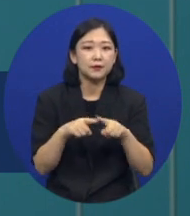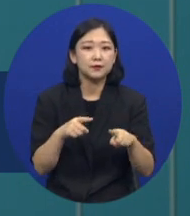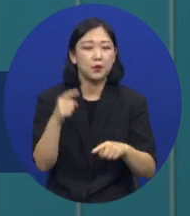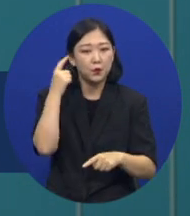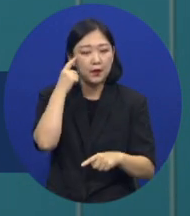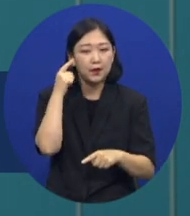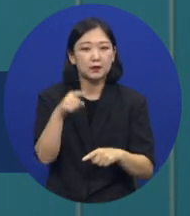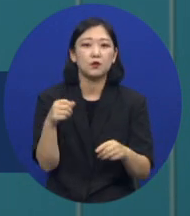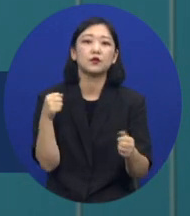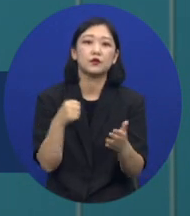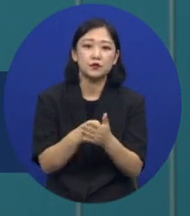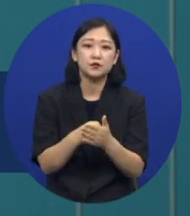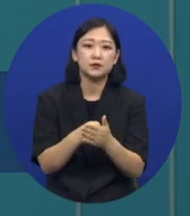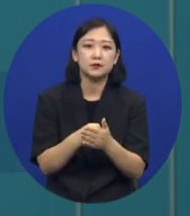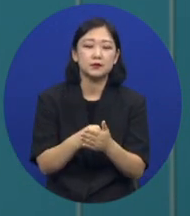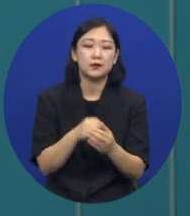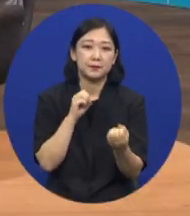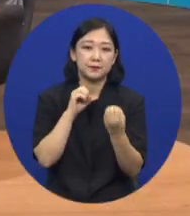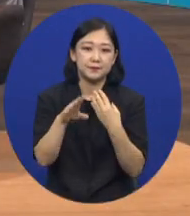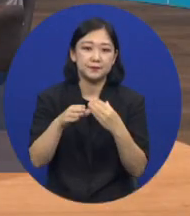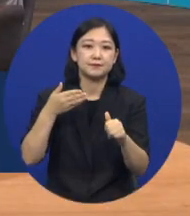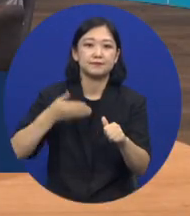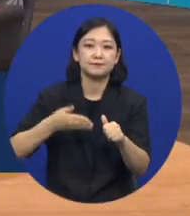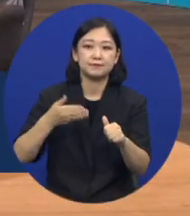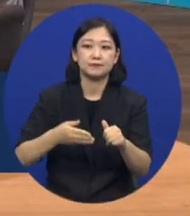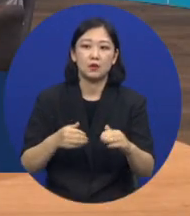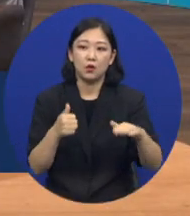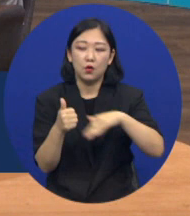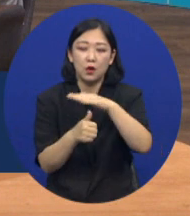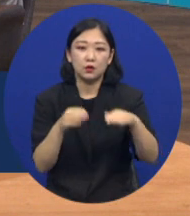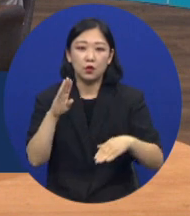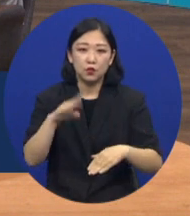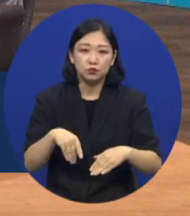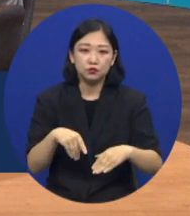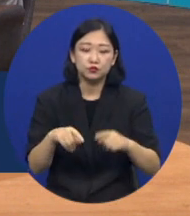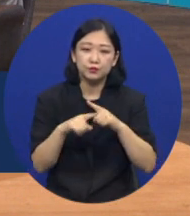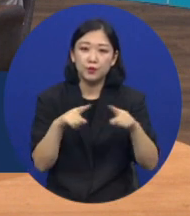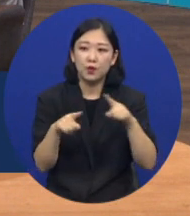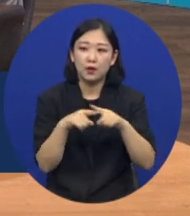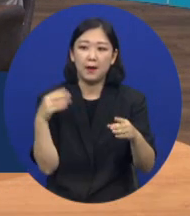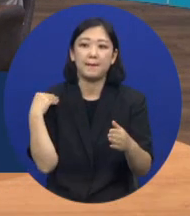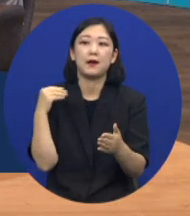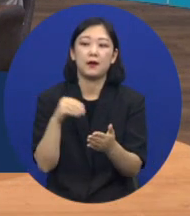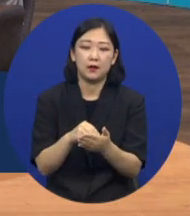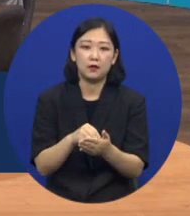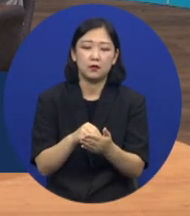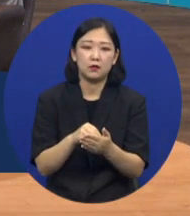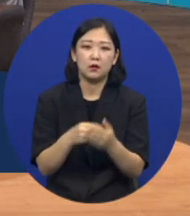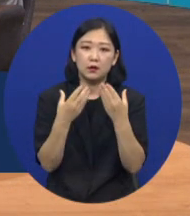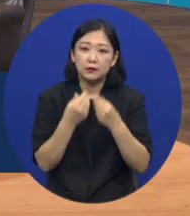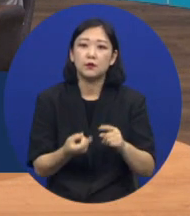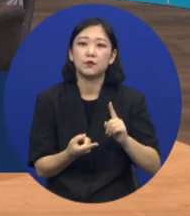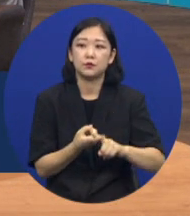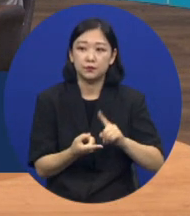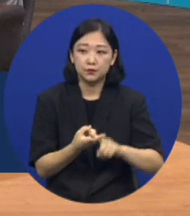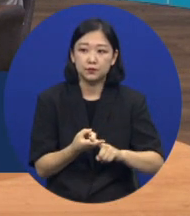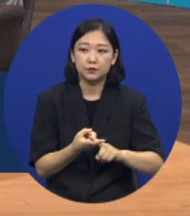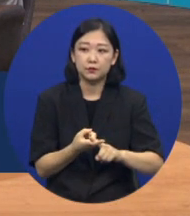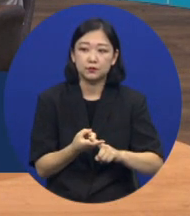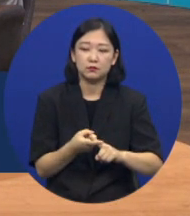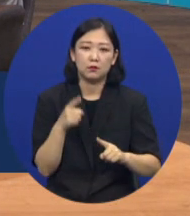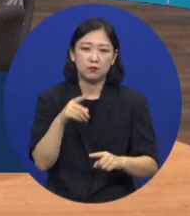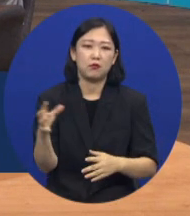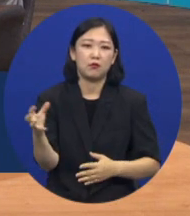왜 이런 결정되었다고 생각하시는지 말씀해 주시죠 환경부와 전략에 의한 평가를 반려한 것은 문자 그대로 아